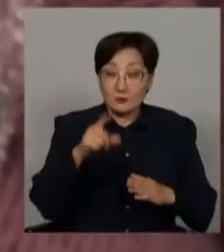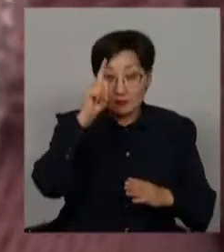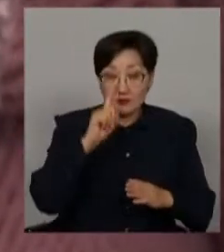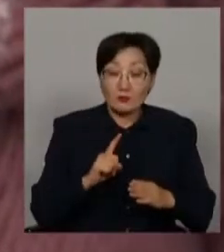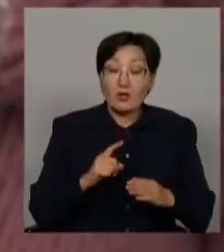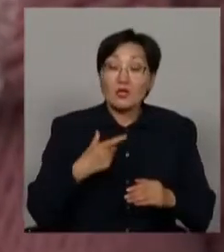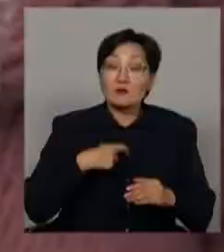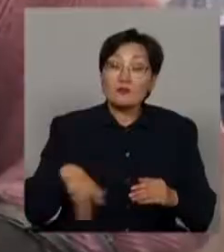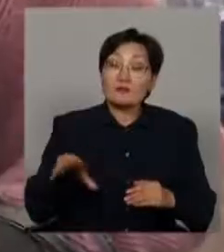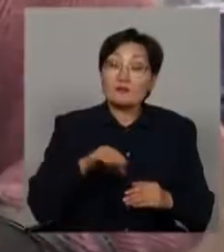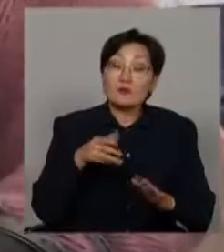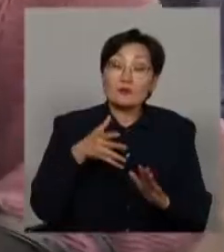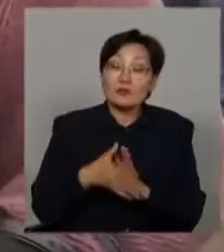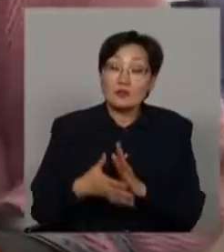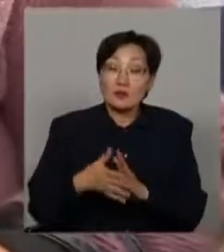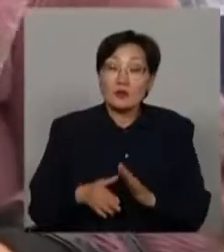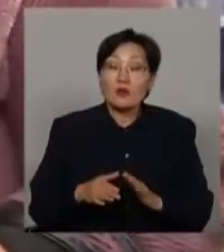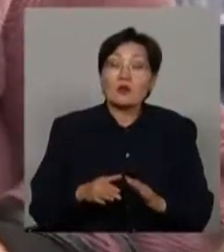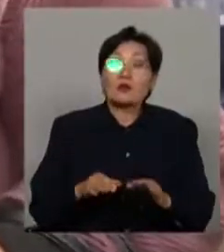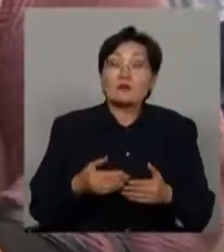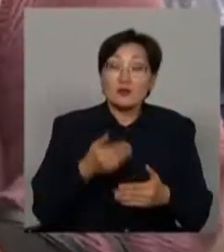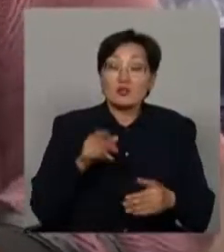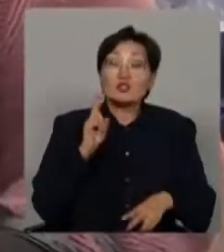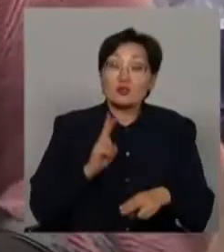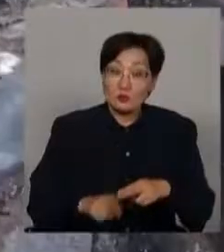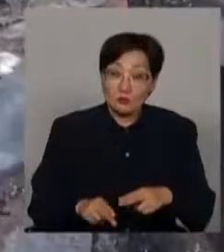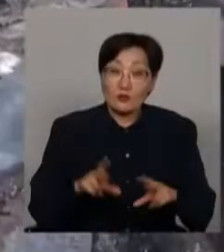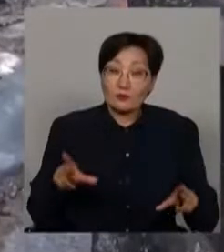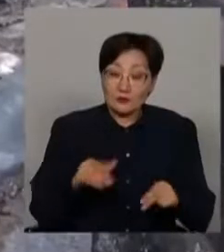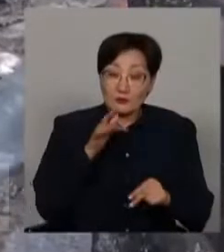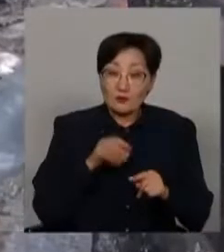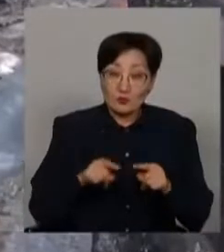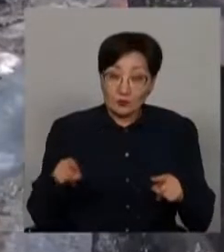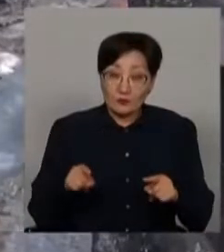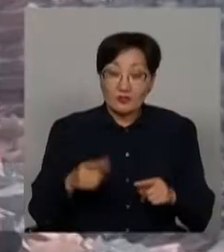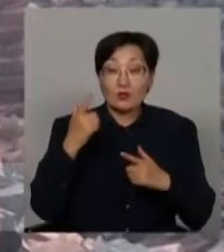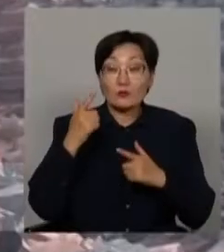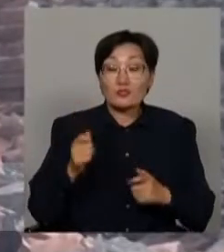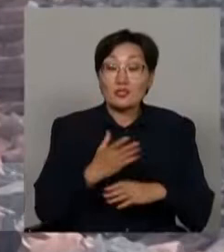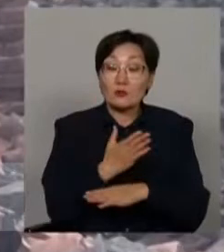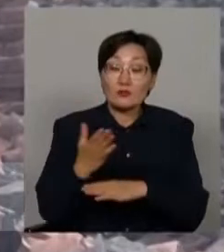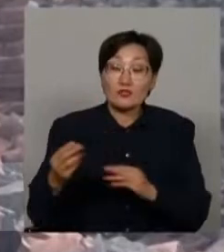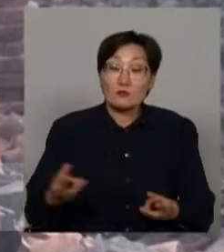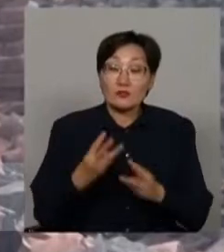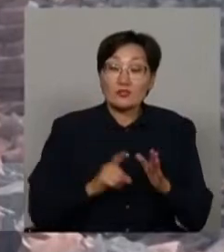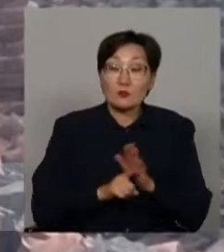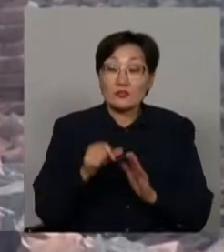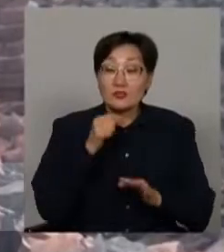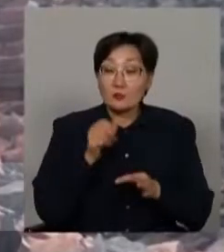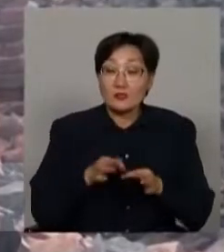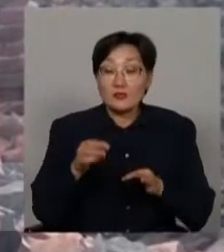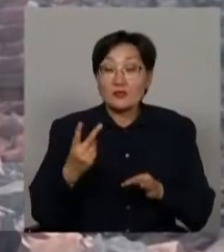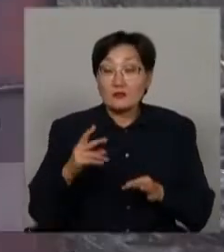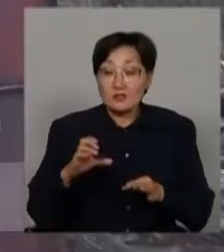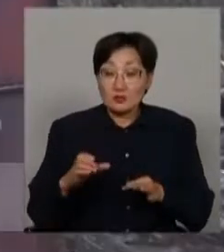взять на себя все расходы, но управились раньше обещанного срока. Напомню, лесные пожары начались в Костанайской области